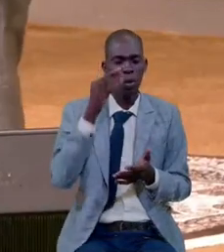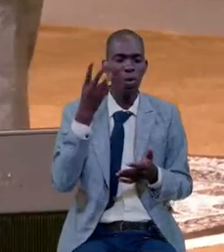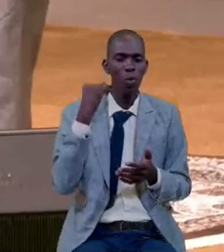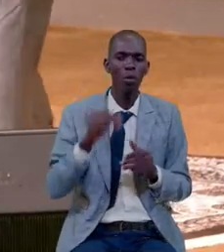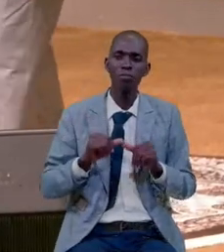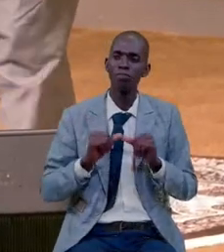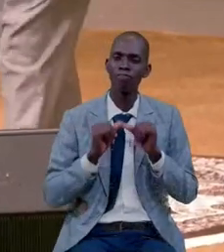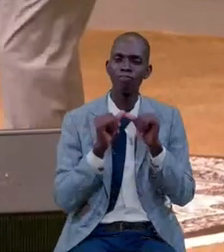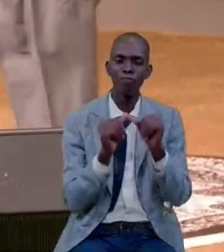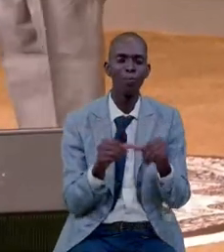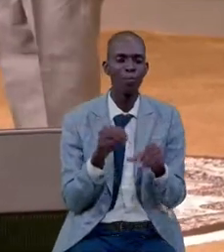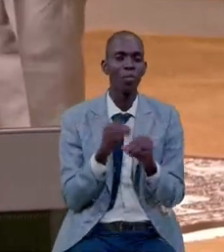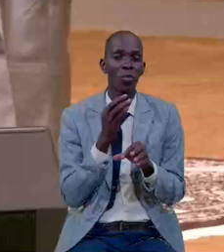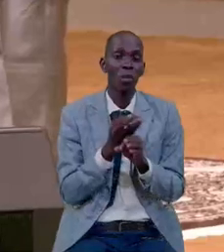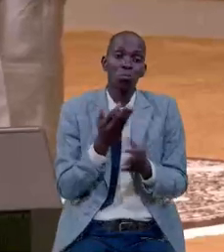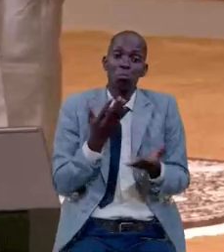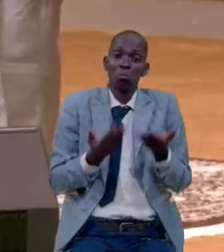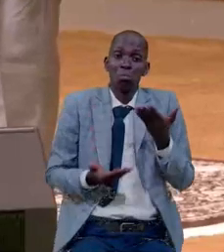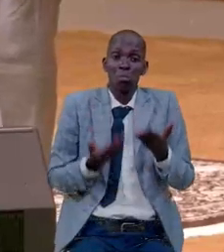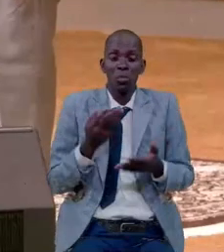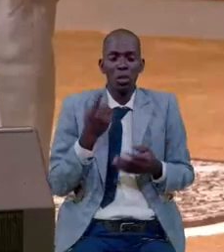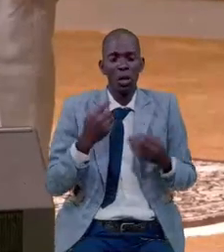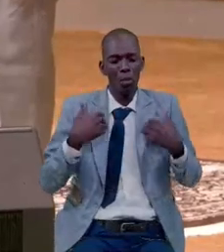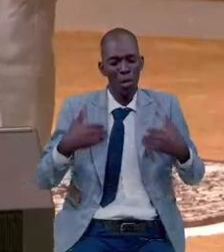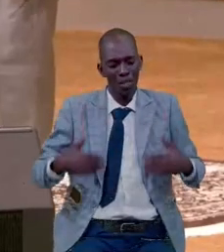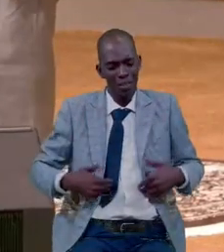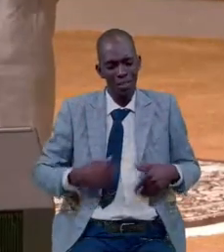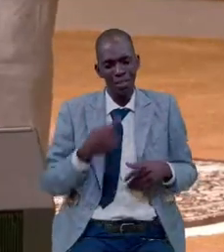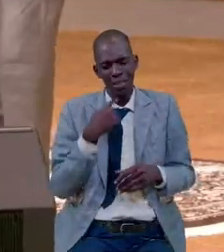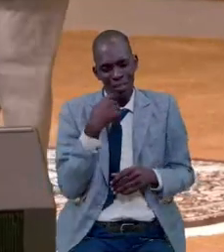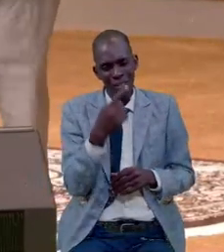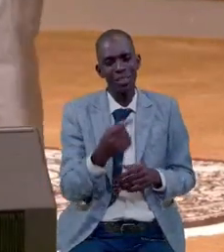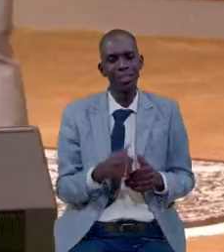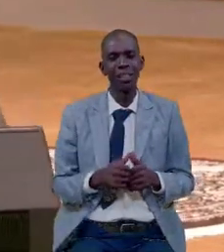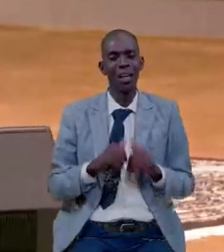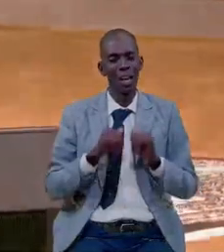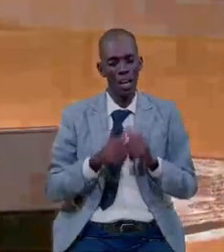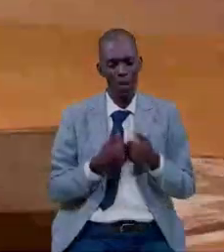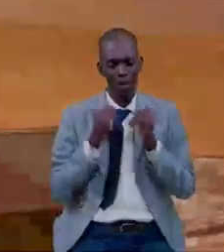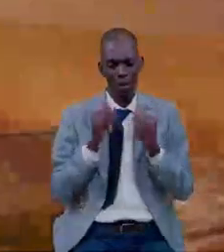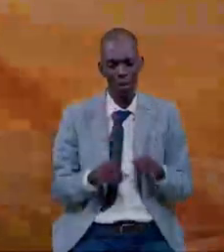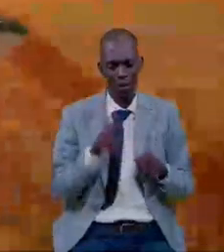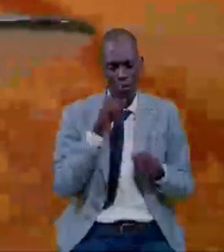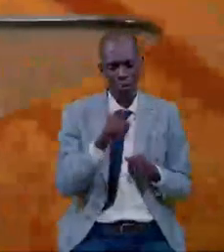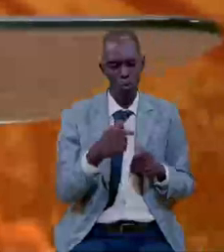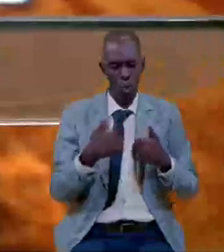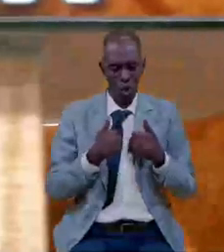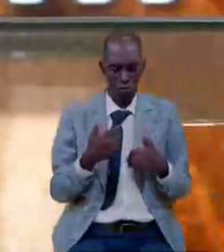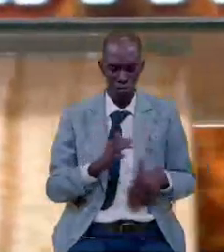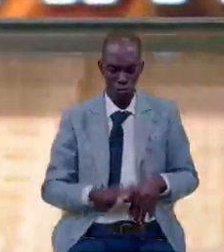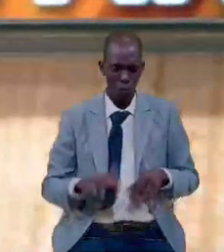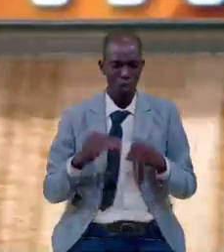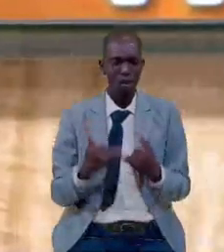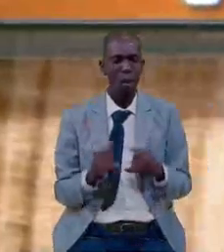foi. Quoique son cœur le disait, que comment peux-tu avoir d'enfant maintenant? Mais il savait,